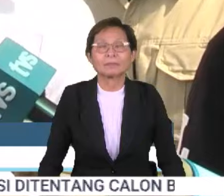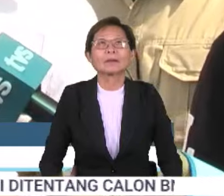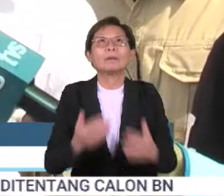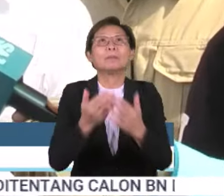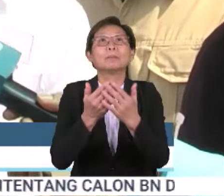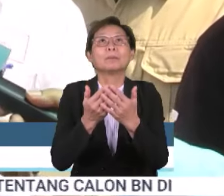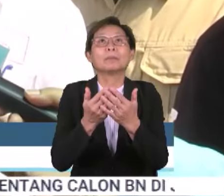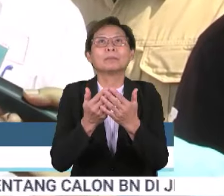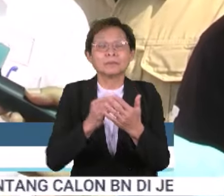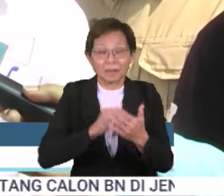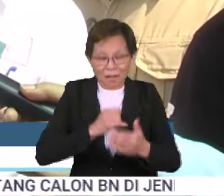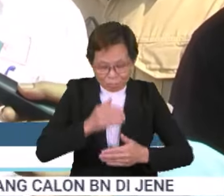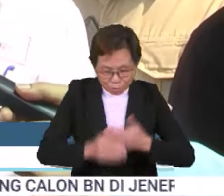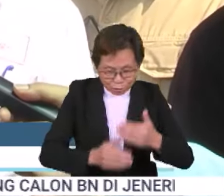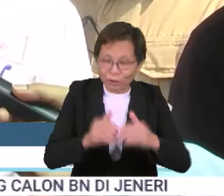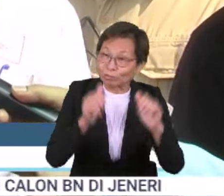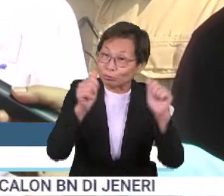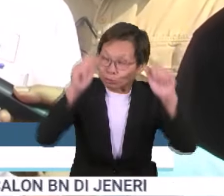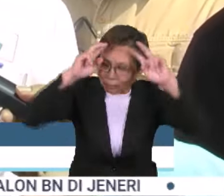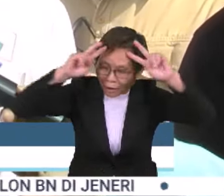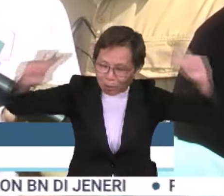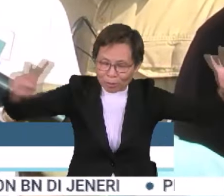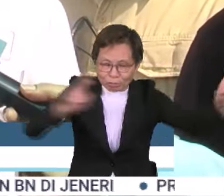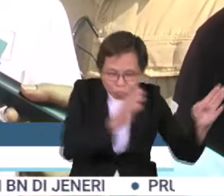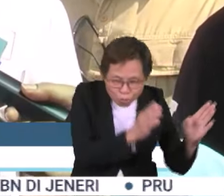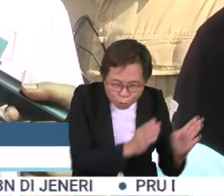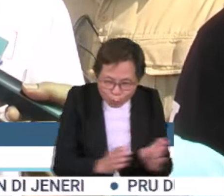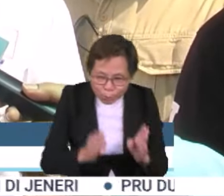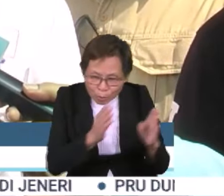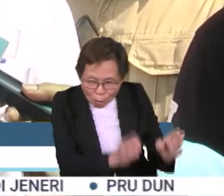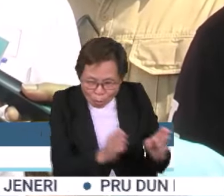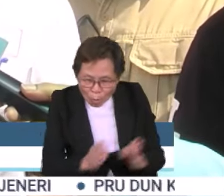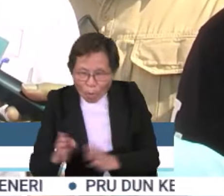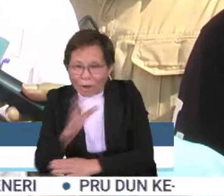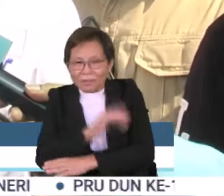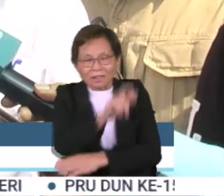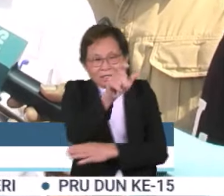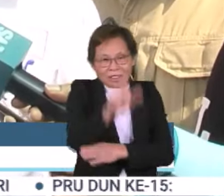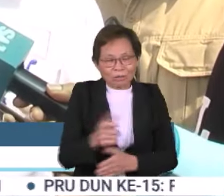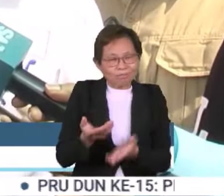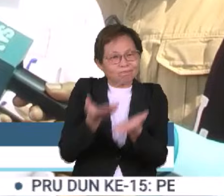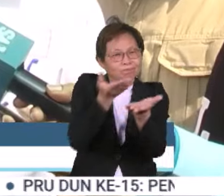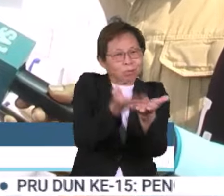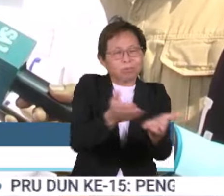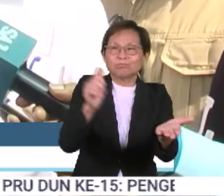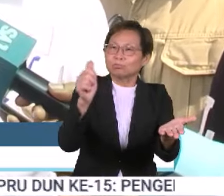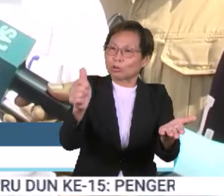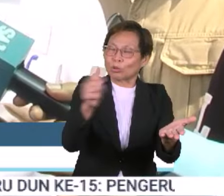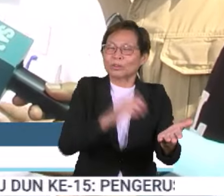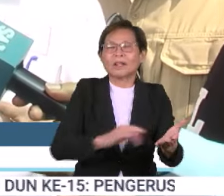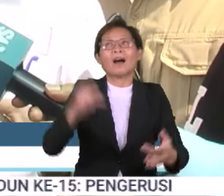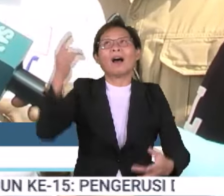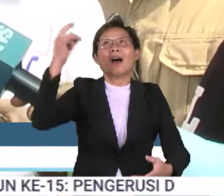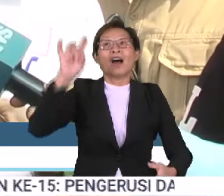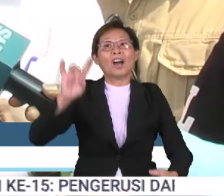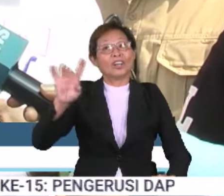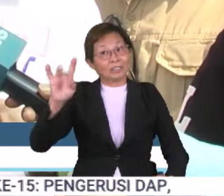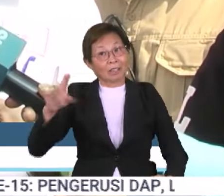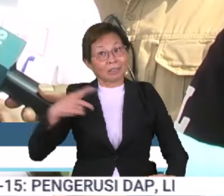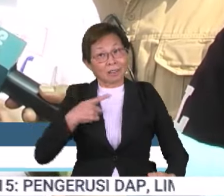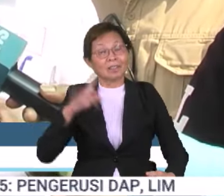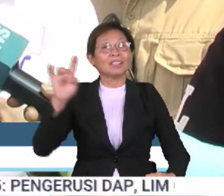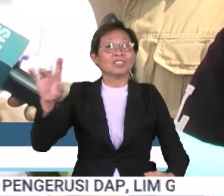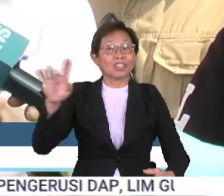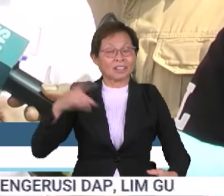Alhamdulillah, saya tengok proses baik, aman, teratur dan calon-calon kemukakan dengan baik dan insyaAllah kita adakan kempen secara